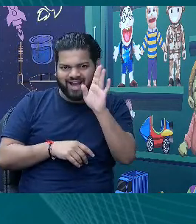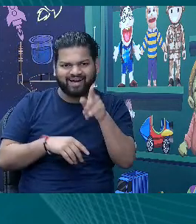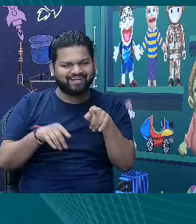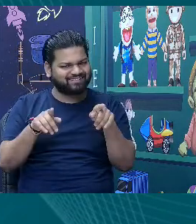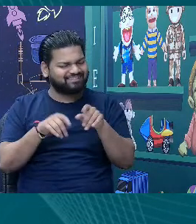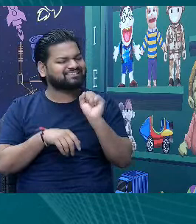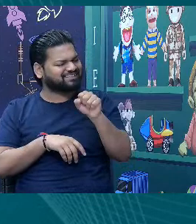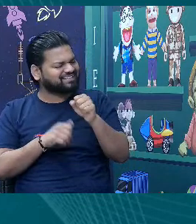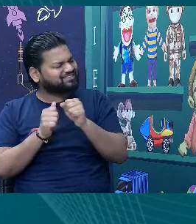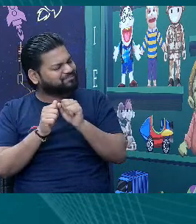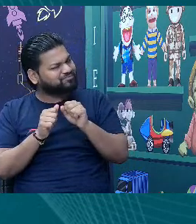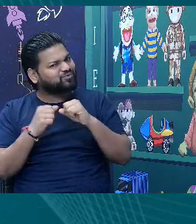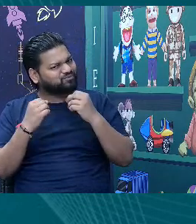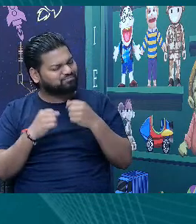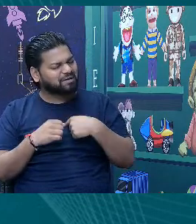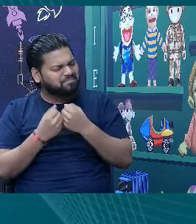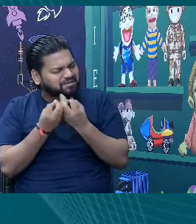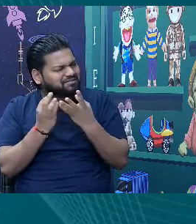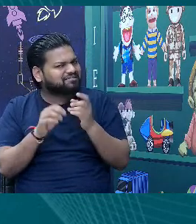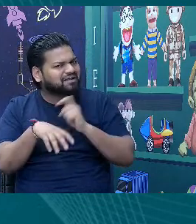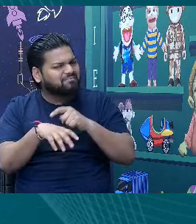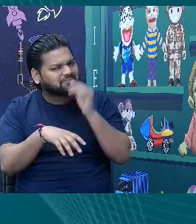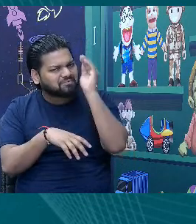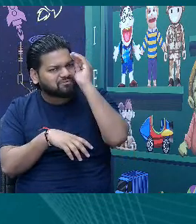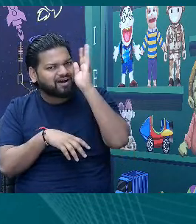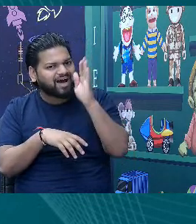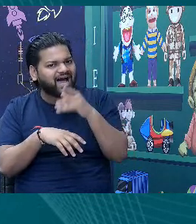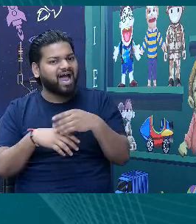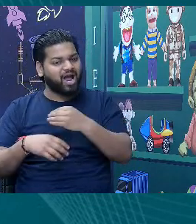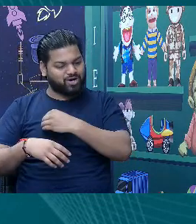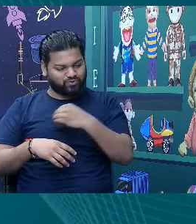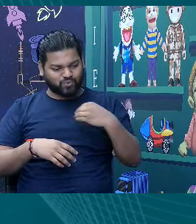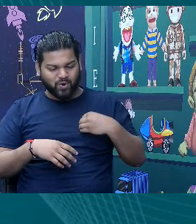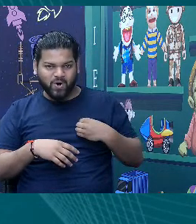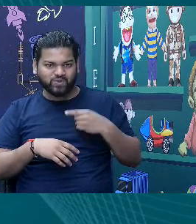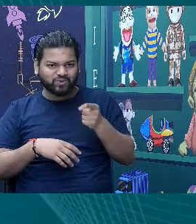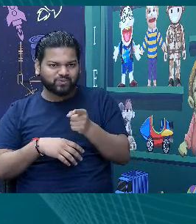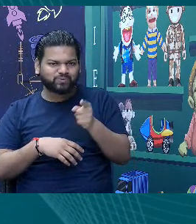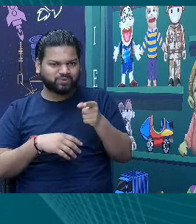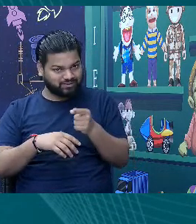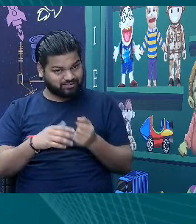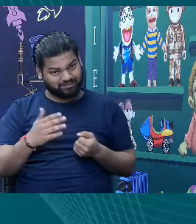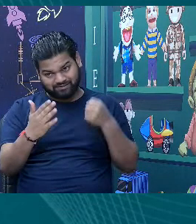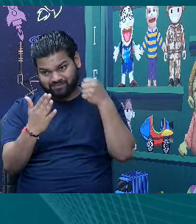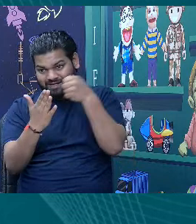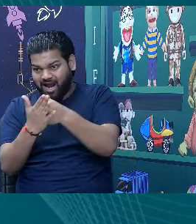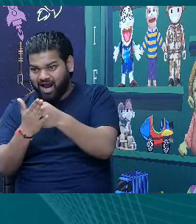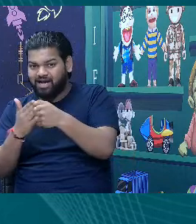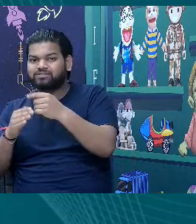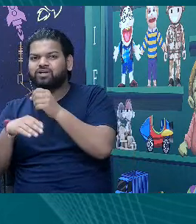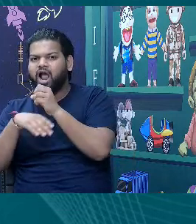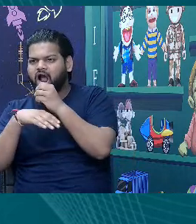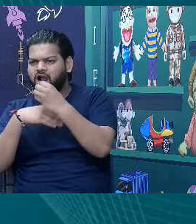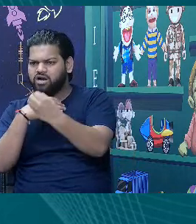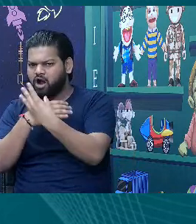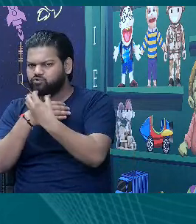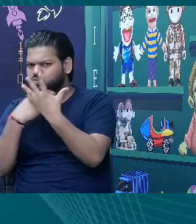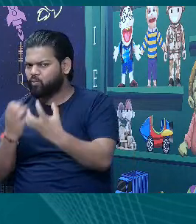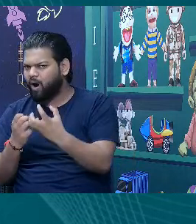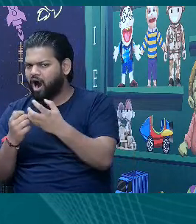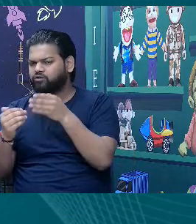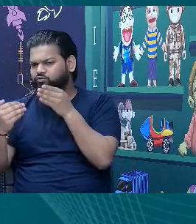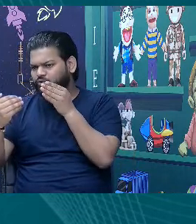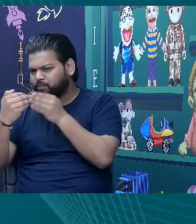That's correct. So appointment हम डॉक्टर से लेते हैं या फिर किसी भी ऐसे व्यक्ति से लेते हैं, अगर